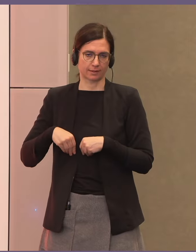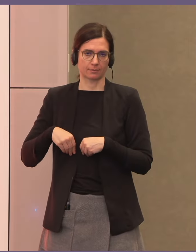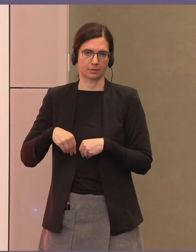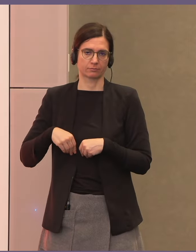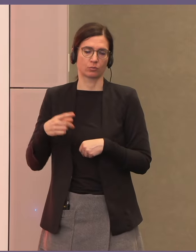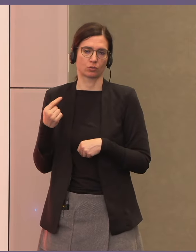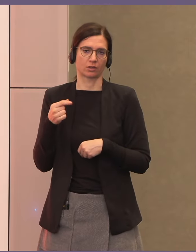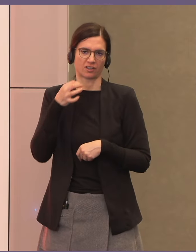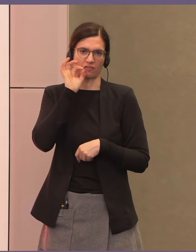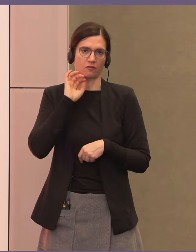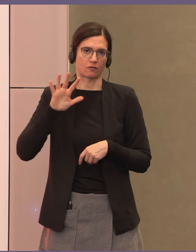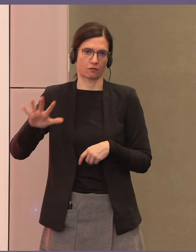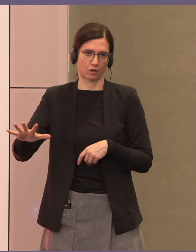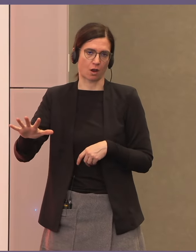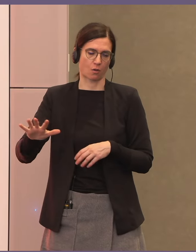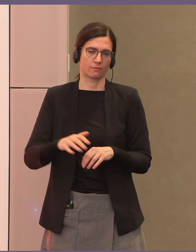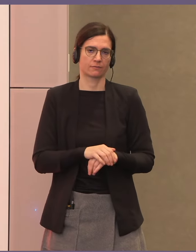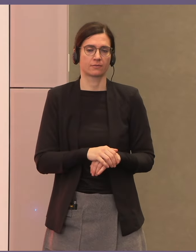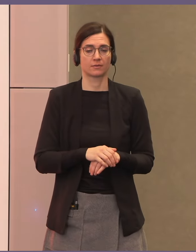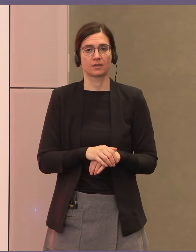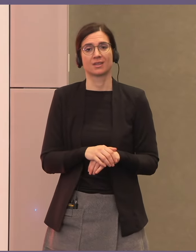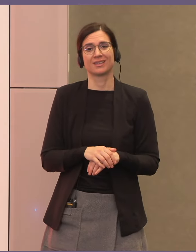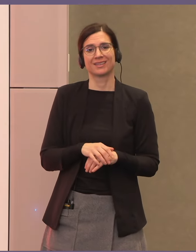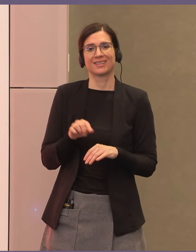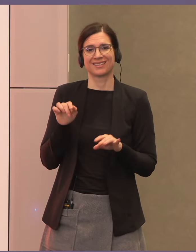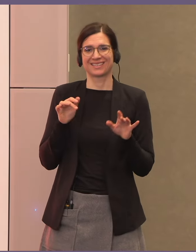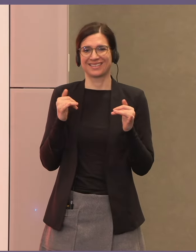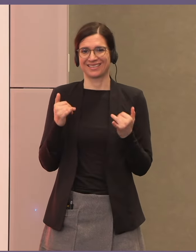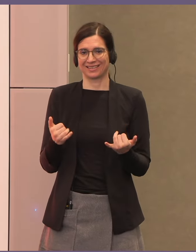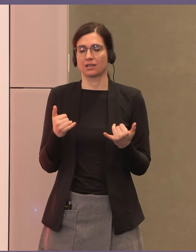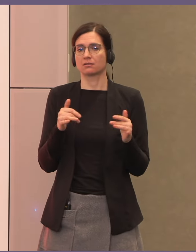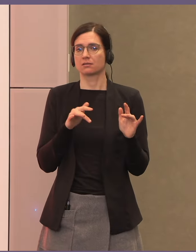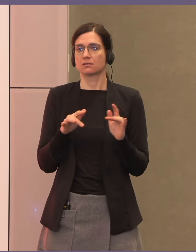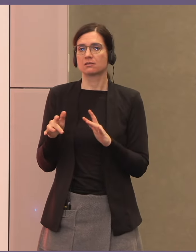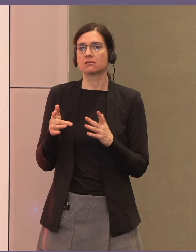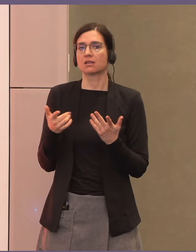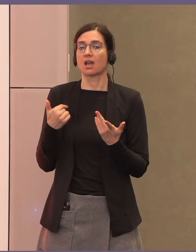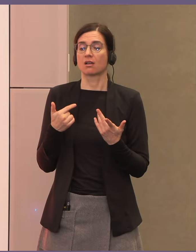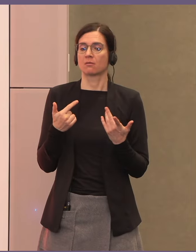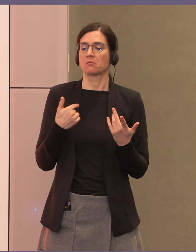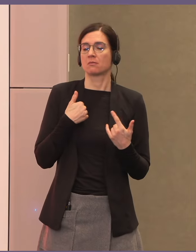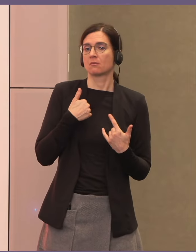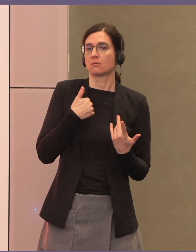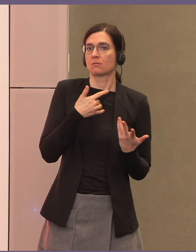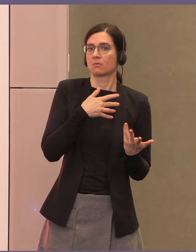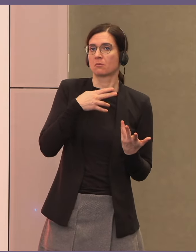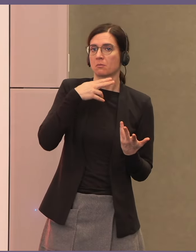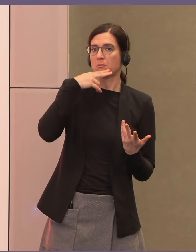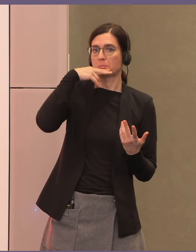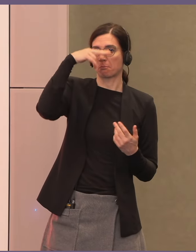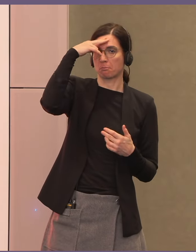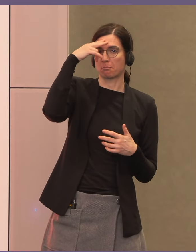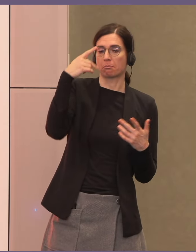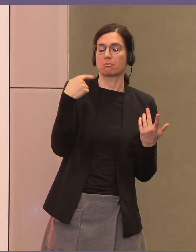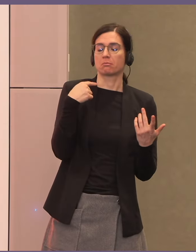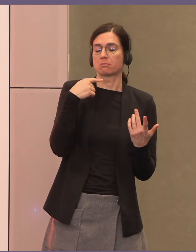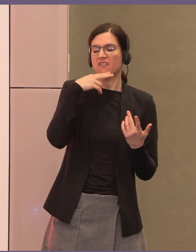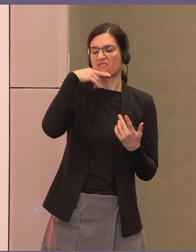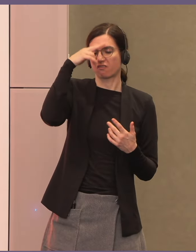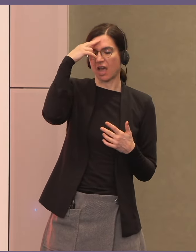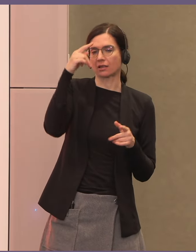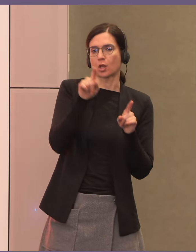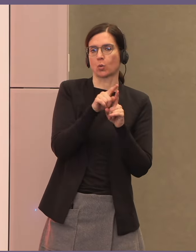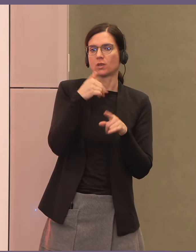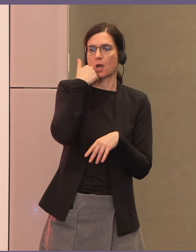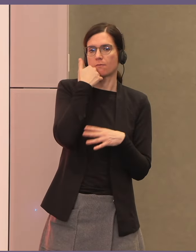Die Verlagerung der Reproduktionsarbeit in die Familie als patriarchales Strukturmerkmal lässt sich auch